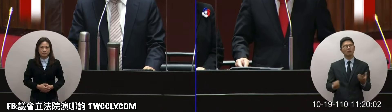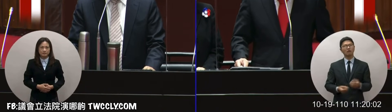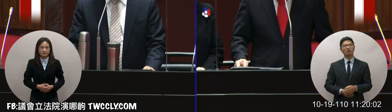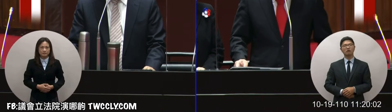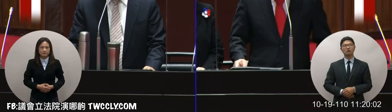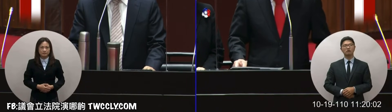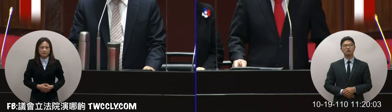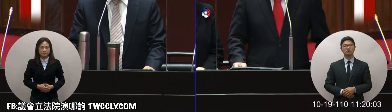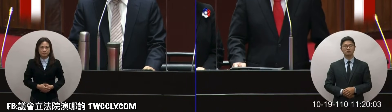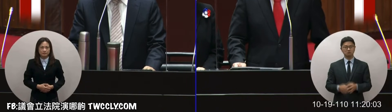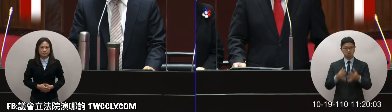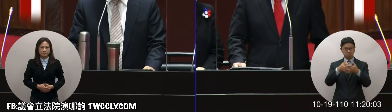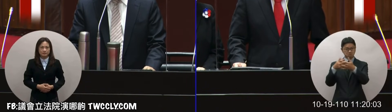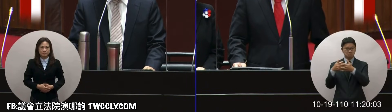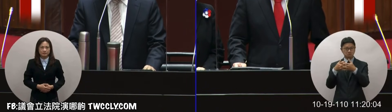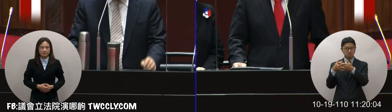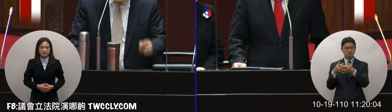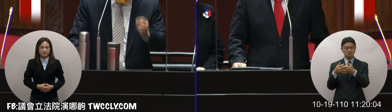连